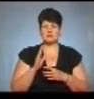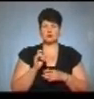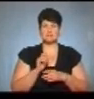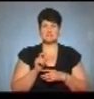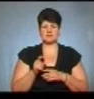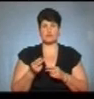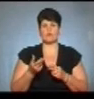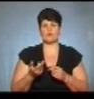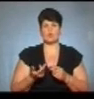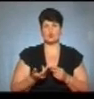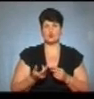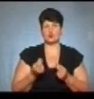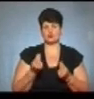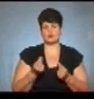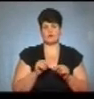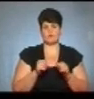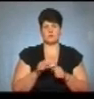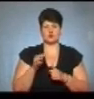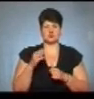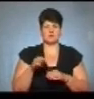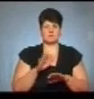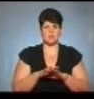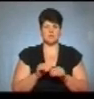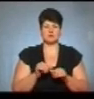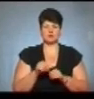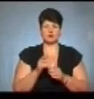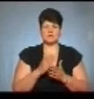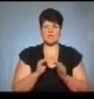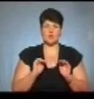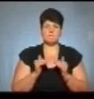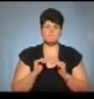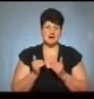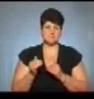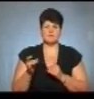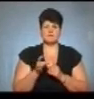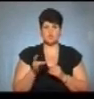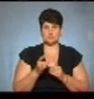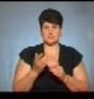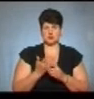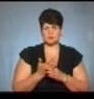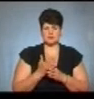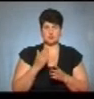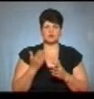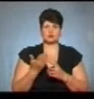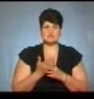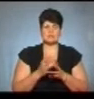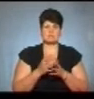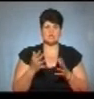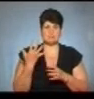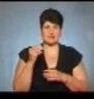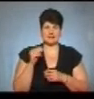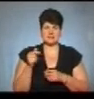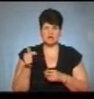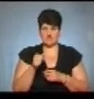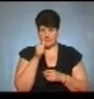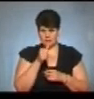призначатися в грошовій формі через Ощадбанк. І крім того, ще є також обмеження по розмірі субсидії, тобто якщо субсидія перевищує 5 тисяч гривень в